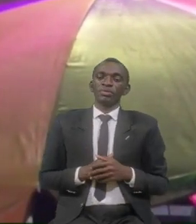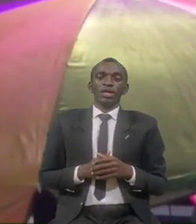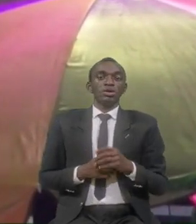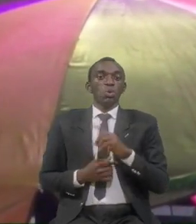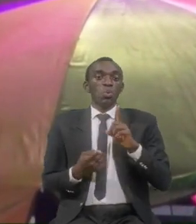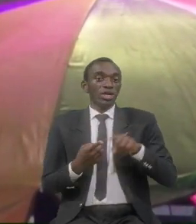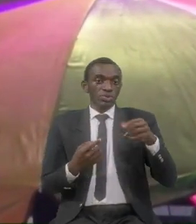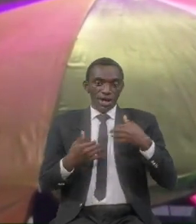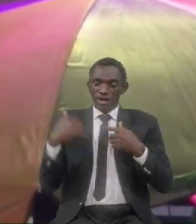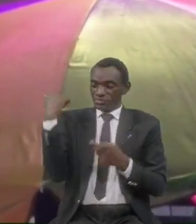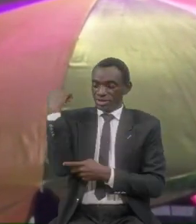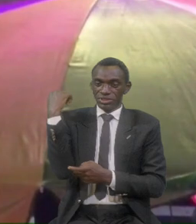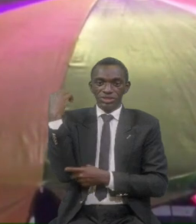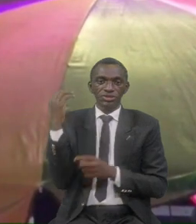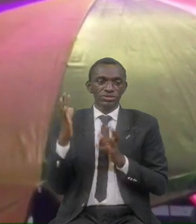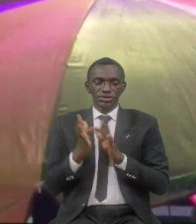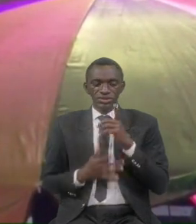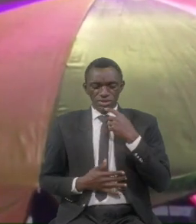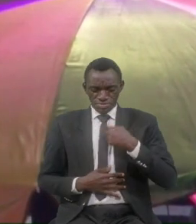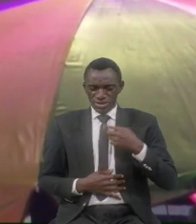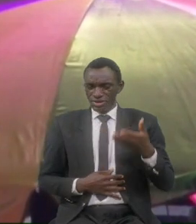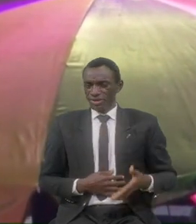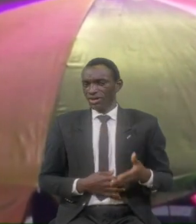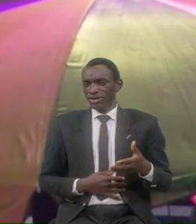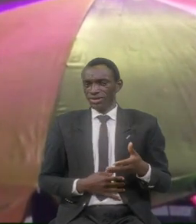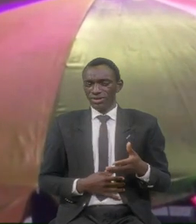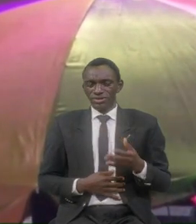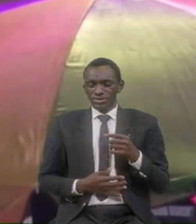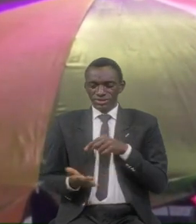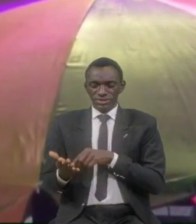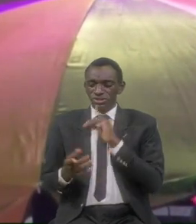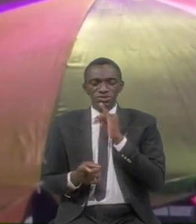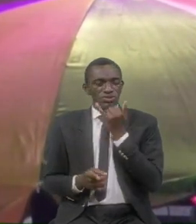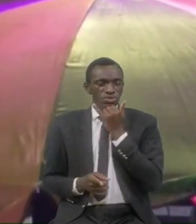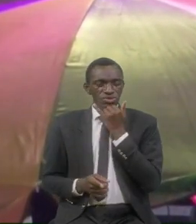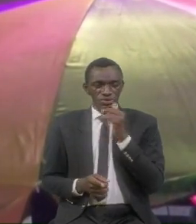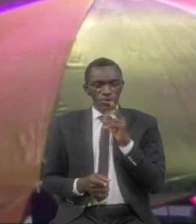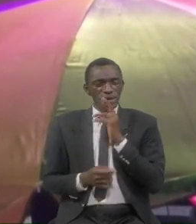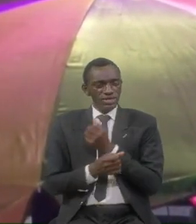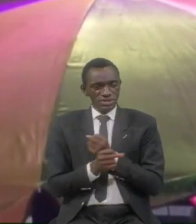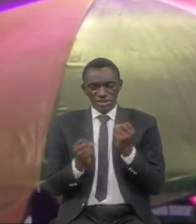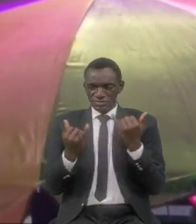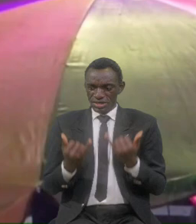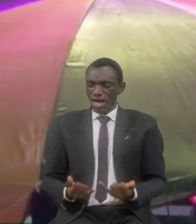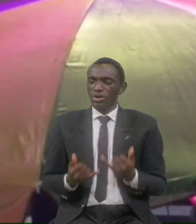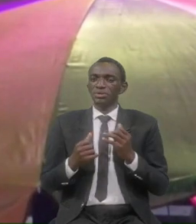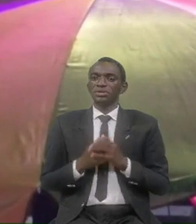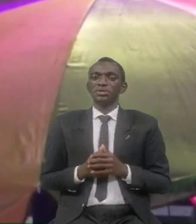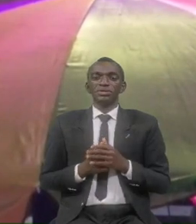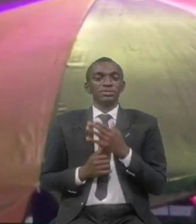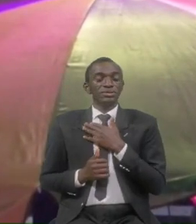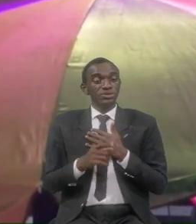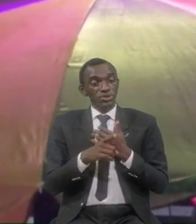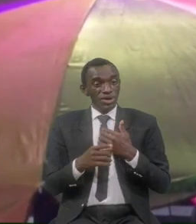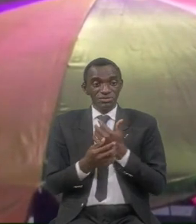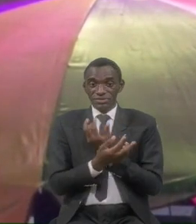I'm here. He says, devil, this one is redeemed. He has redemption. Go your way. Ingon niya, kung doon na po'y